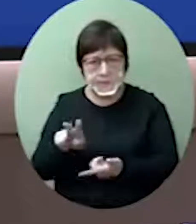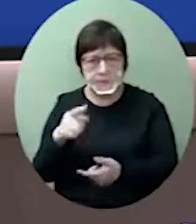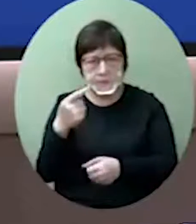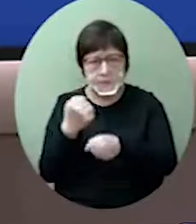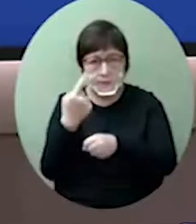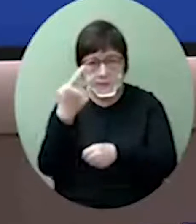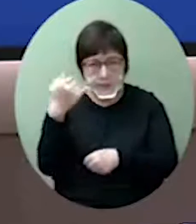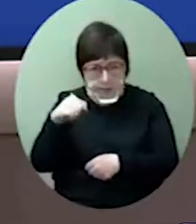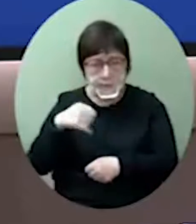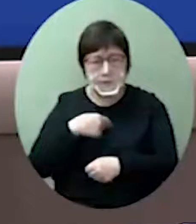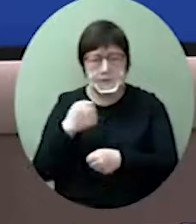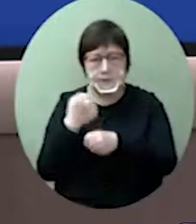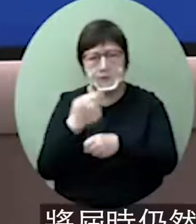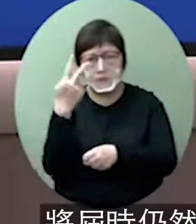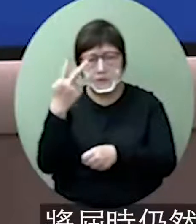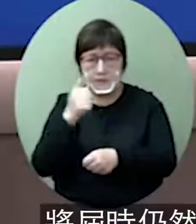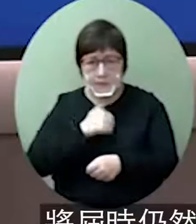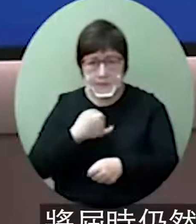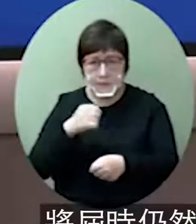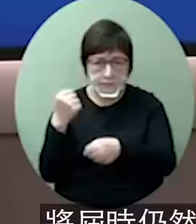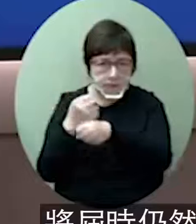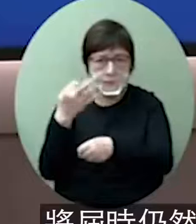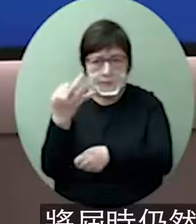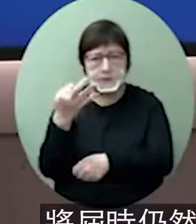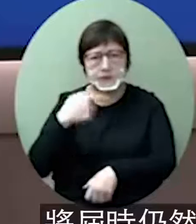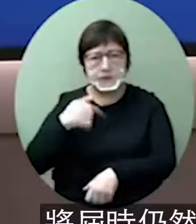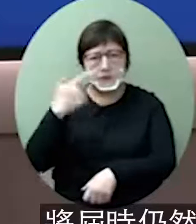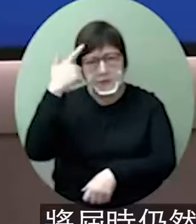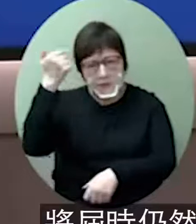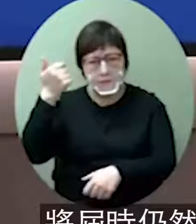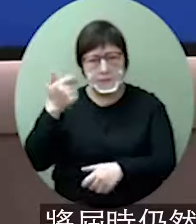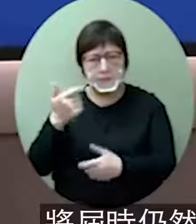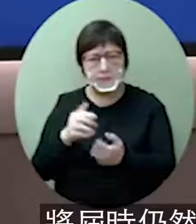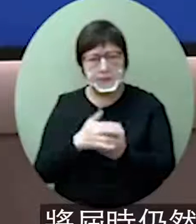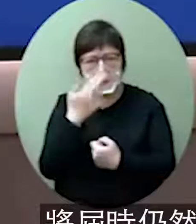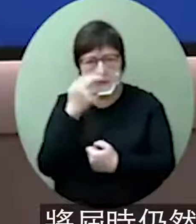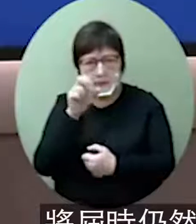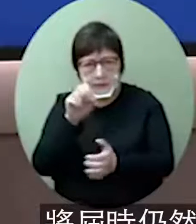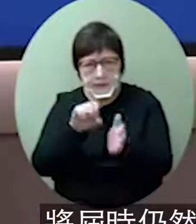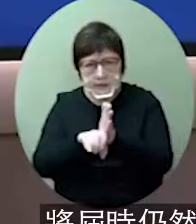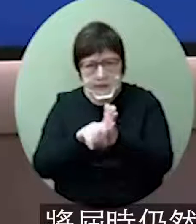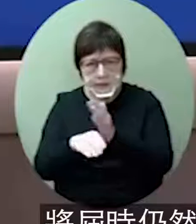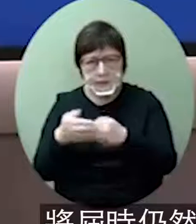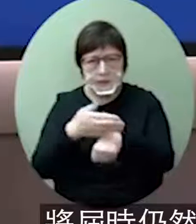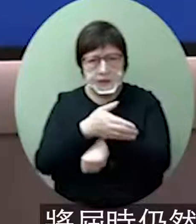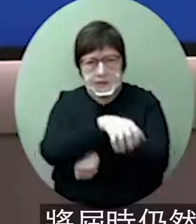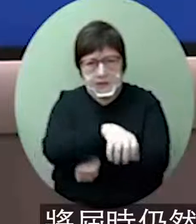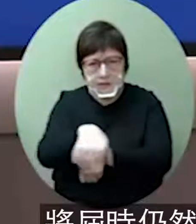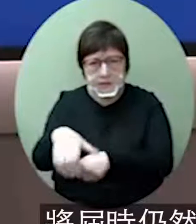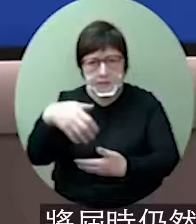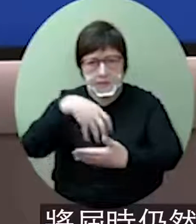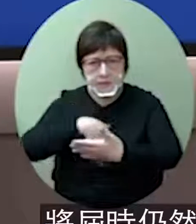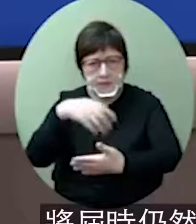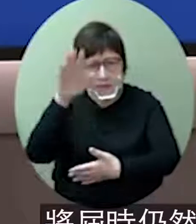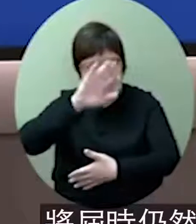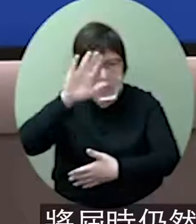次唔夠做兩次，兩次唔夠做三次，希望屆時咧能夠將仍然剩餘喺社區裏邊嘅隱